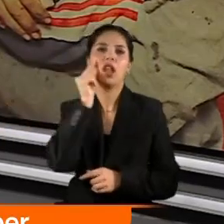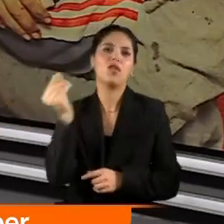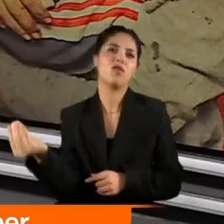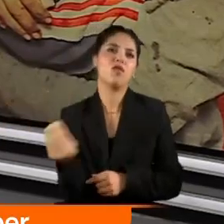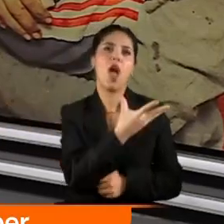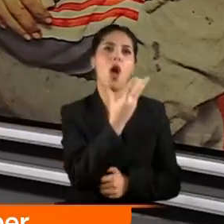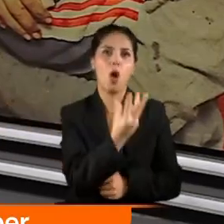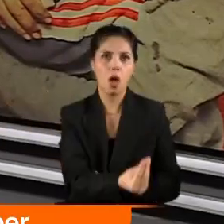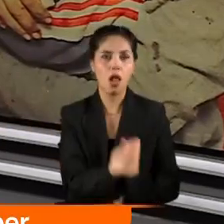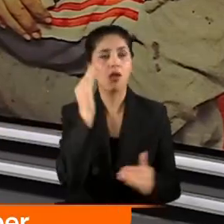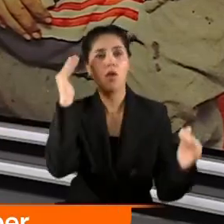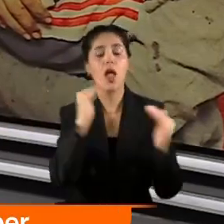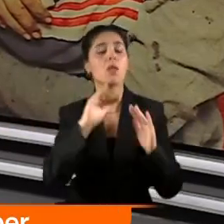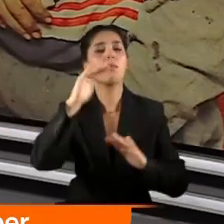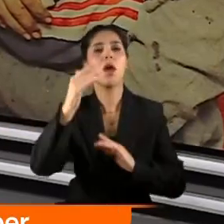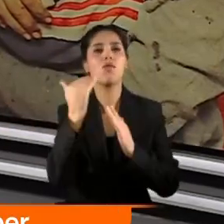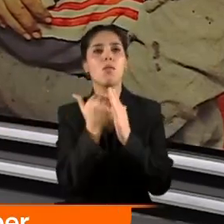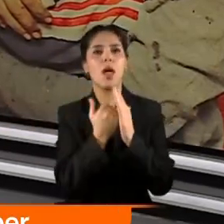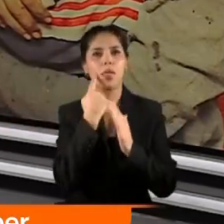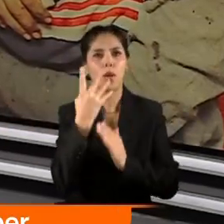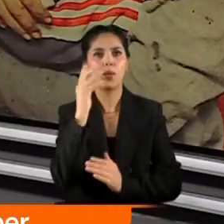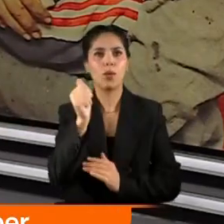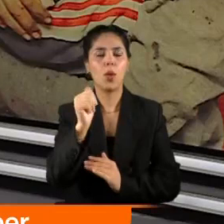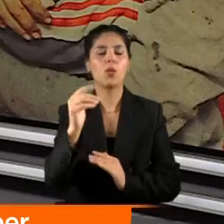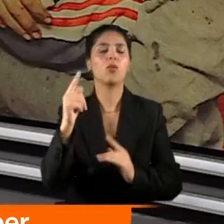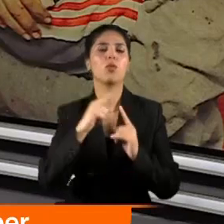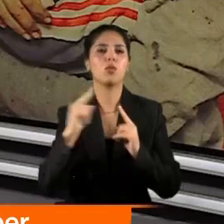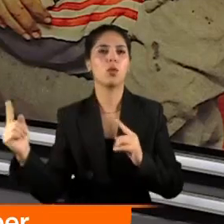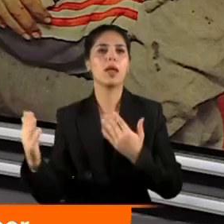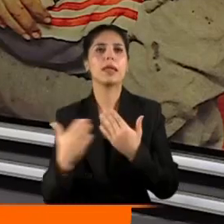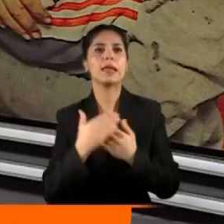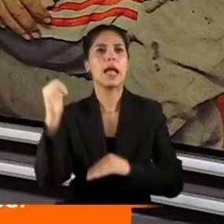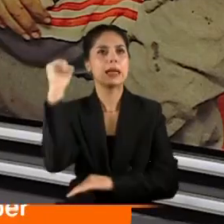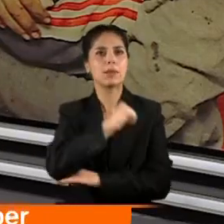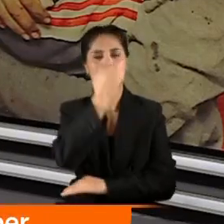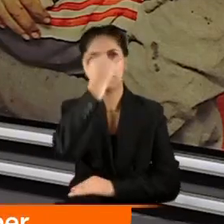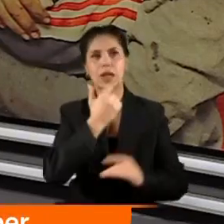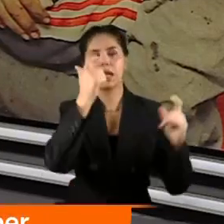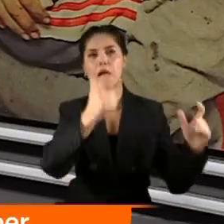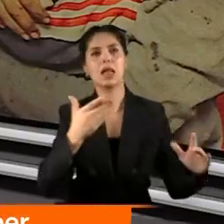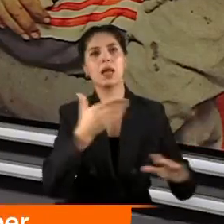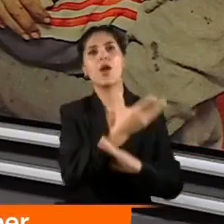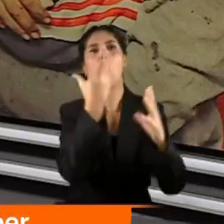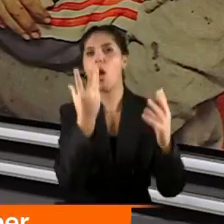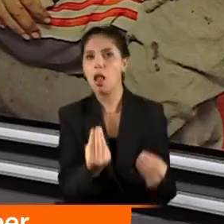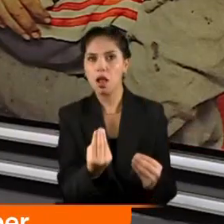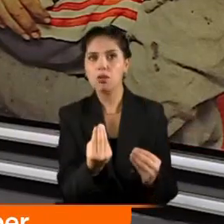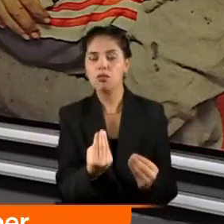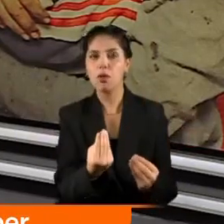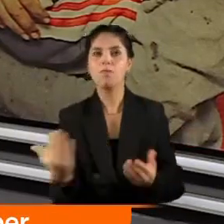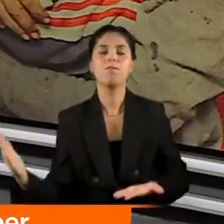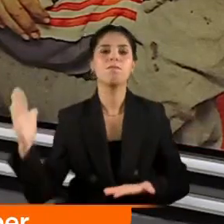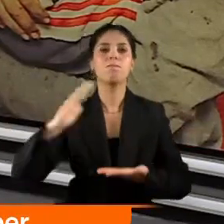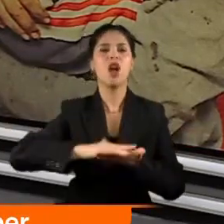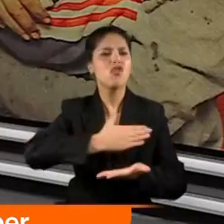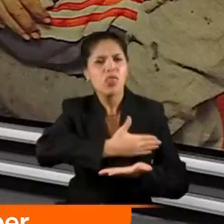bırakacak. Anlaşmanın bir diğer maddesine göre bu 4 günlük sürede yardım tırlarının Gazze'ye girişine izin verilecek. Peki kalıcı